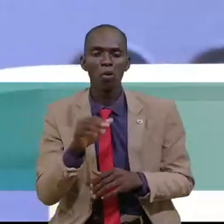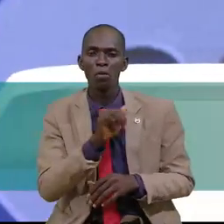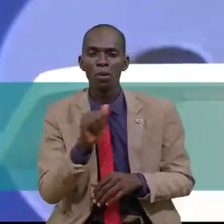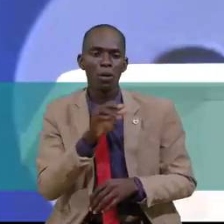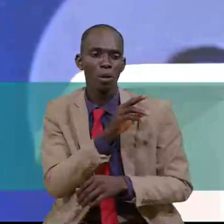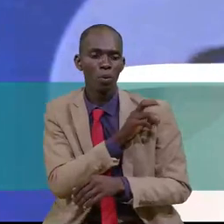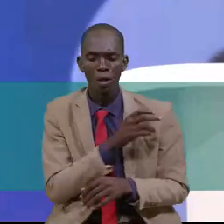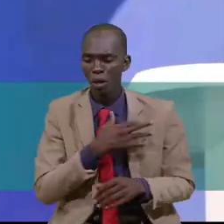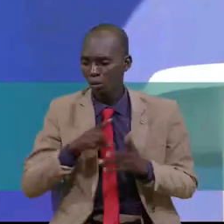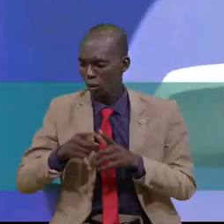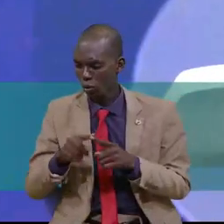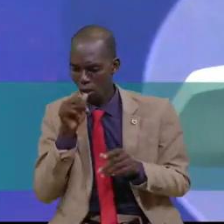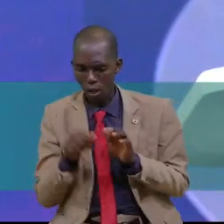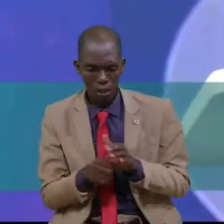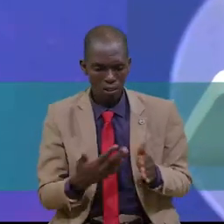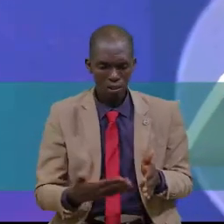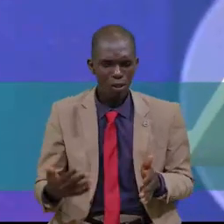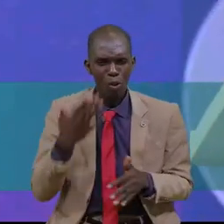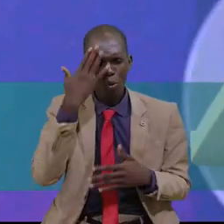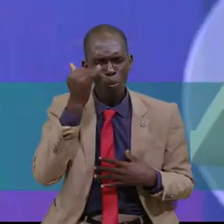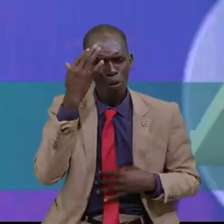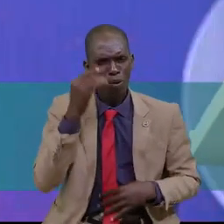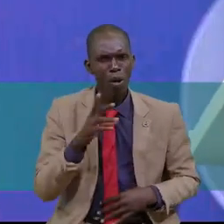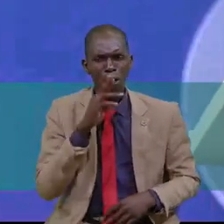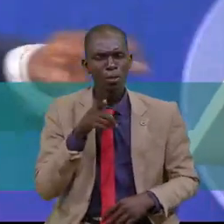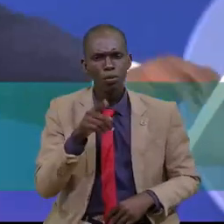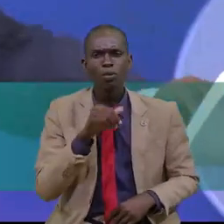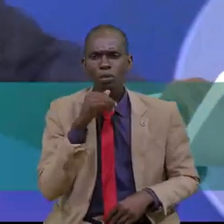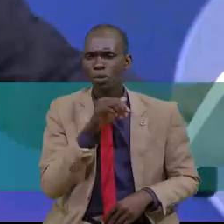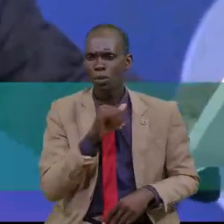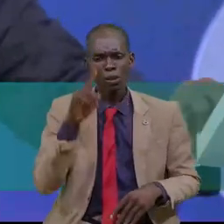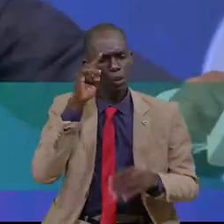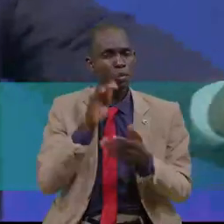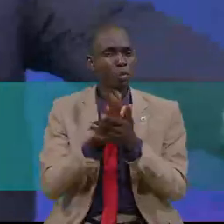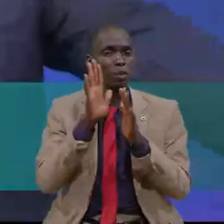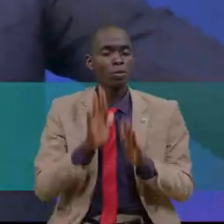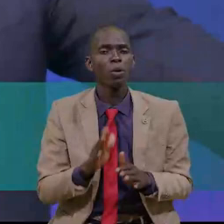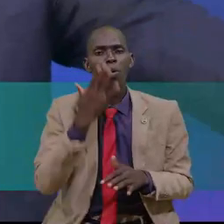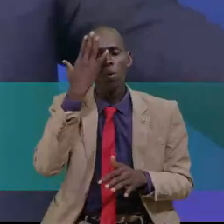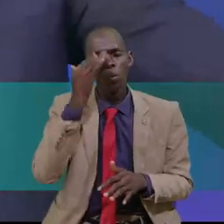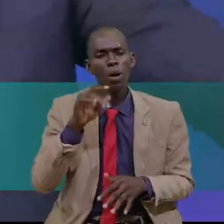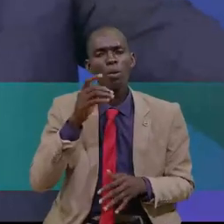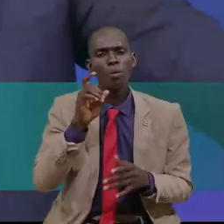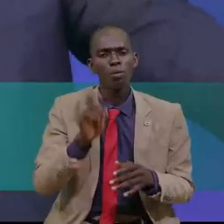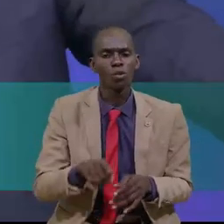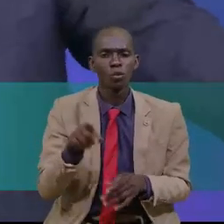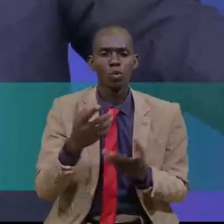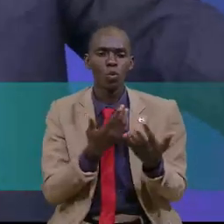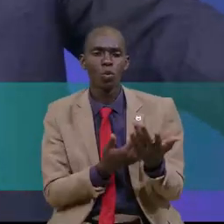quelque part. Ils mettent ceci, mettent cela. Pourquoi? N'es-tu pas un croyant? Est-ce que tu dois